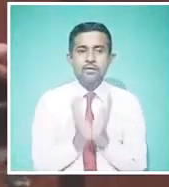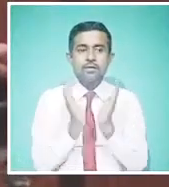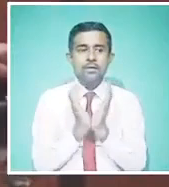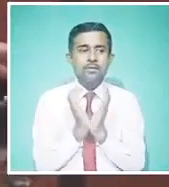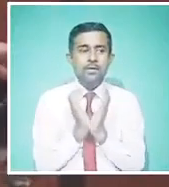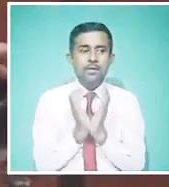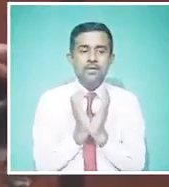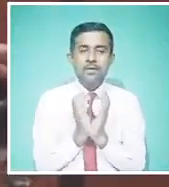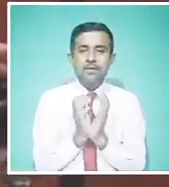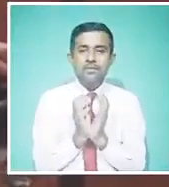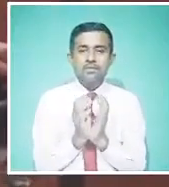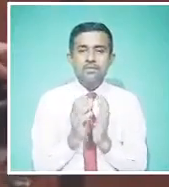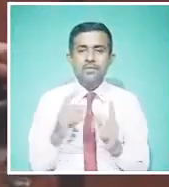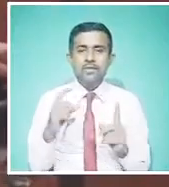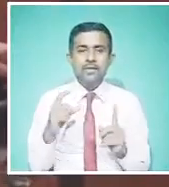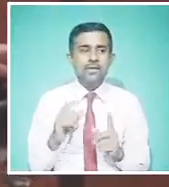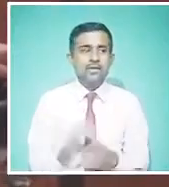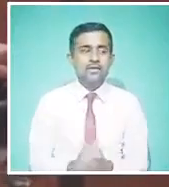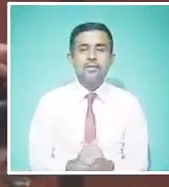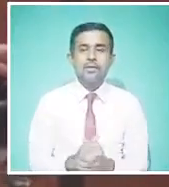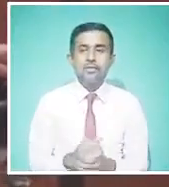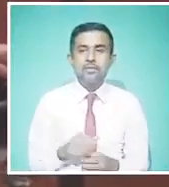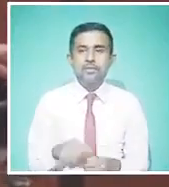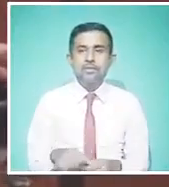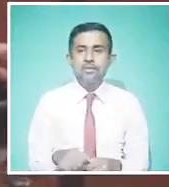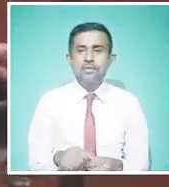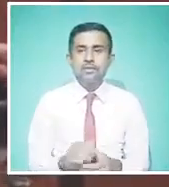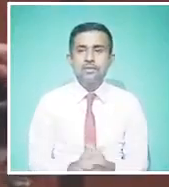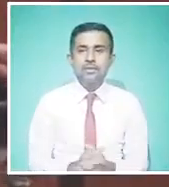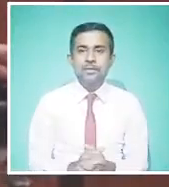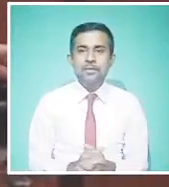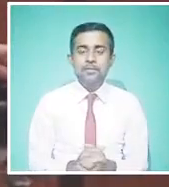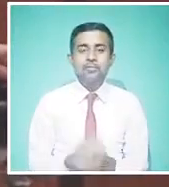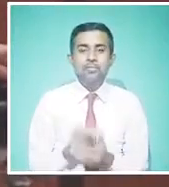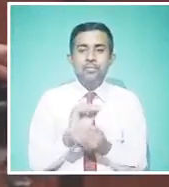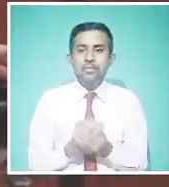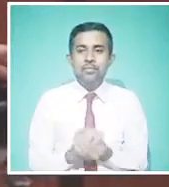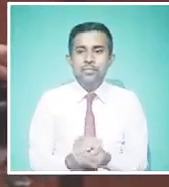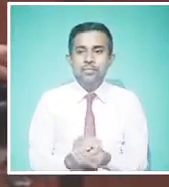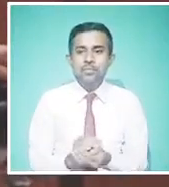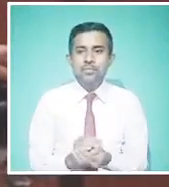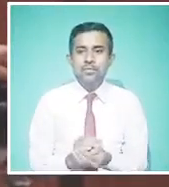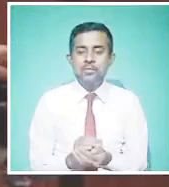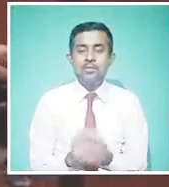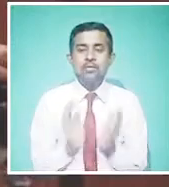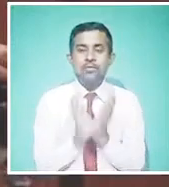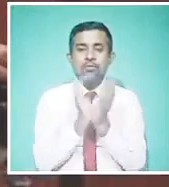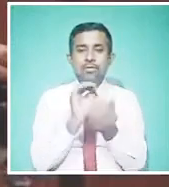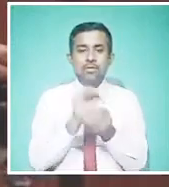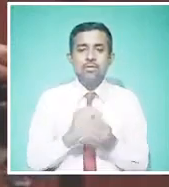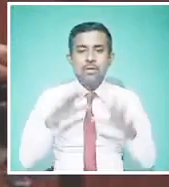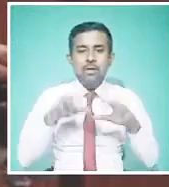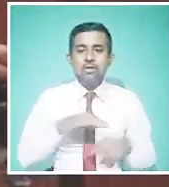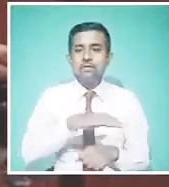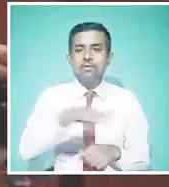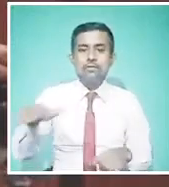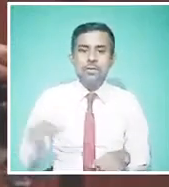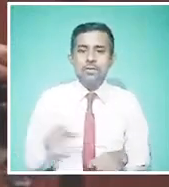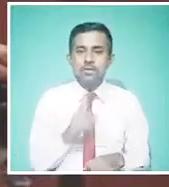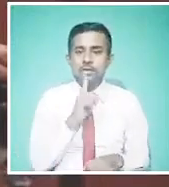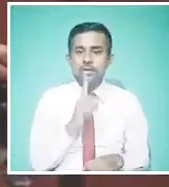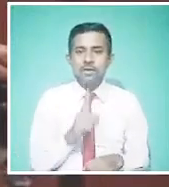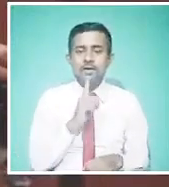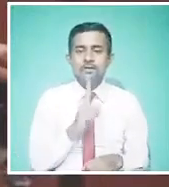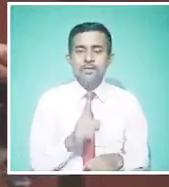தங்களுடைய காணி என்று ஏற்கனவே மக்களால் பயிர் செய்கை செய்யப்பட்ட காணிகள் அவற்றை அபகரித்துக்